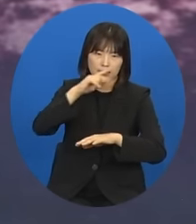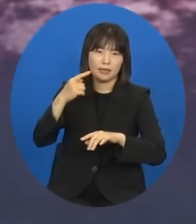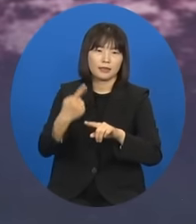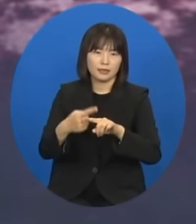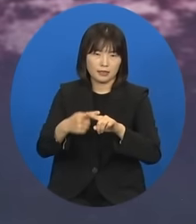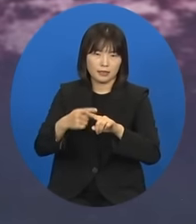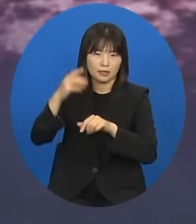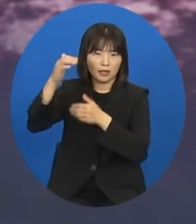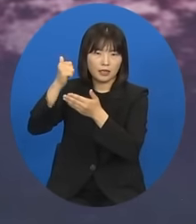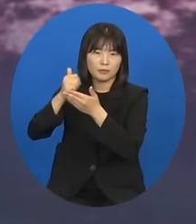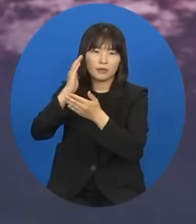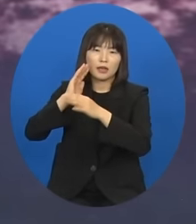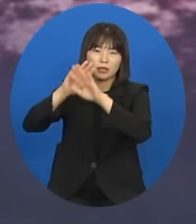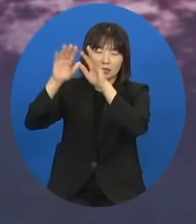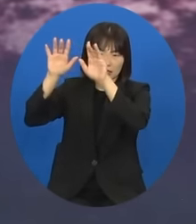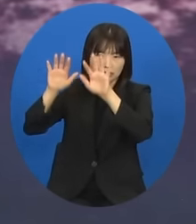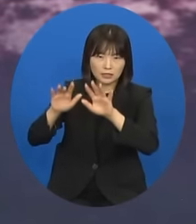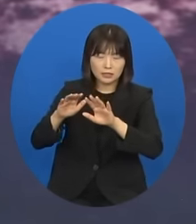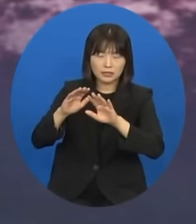향로다이애나